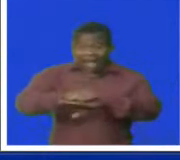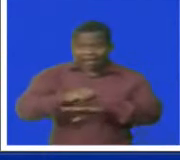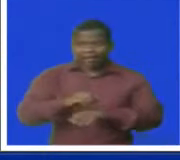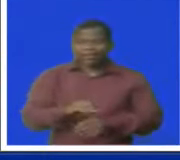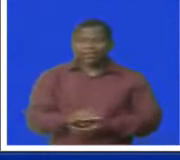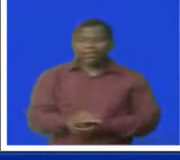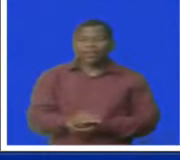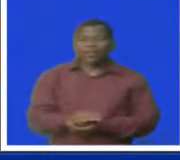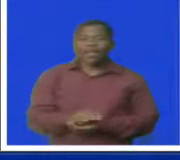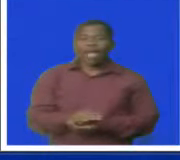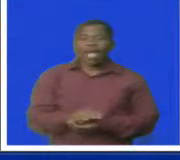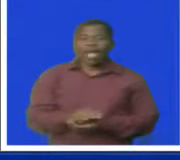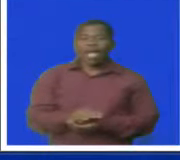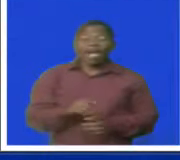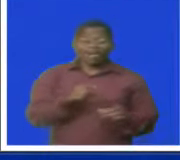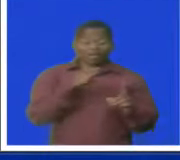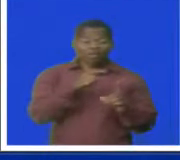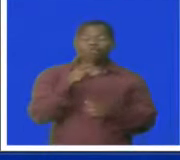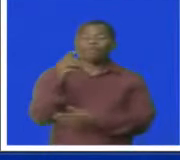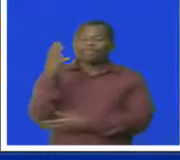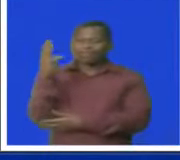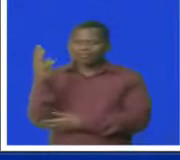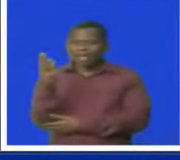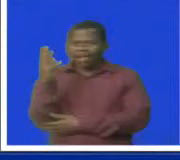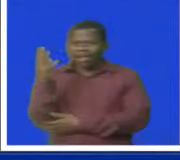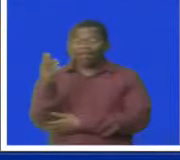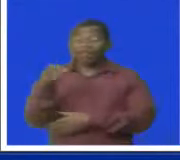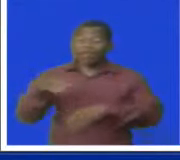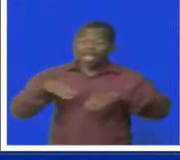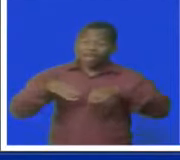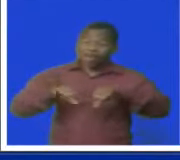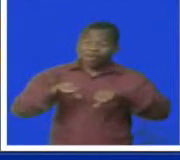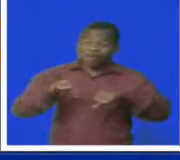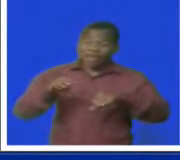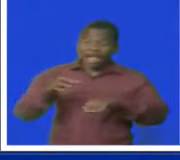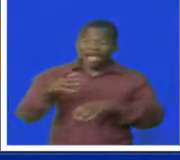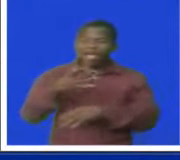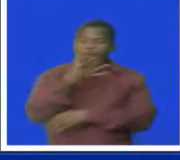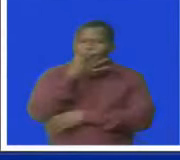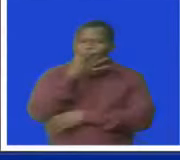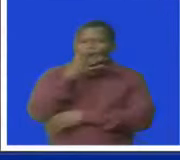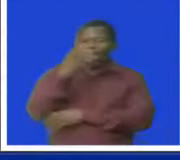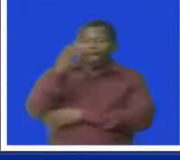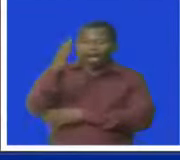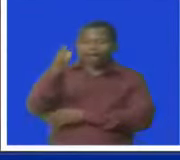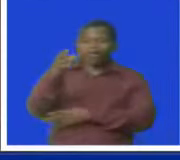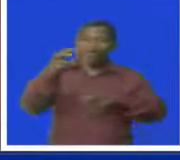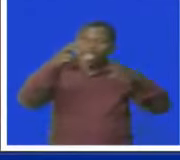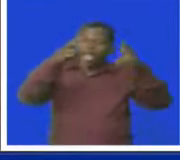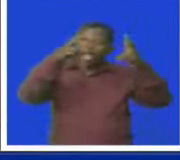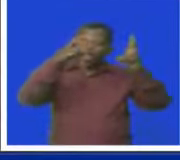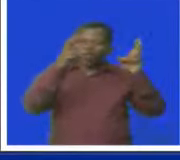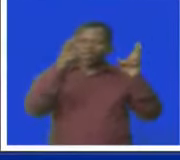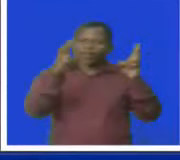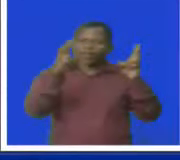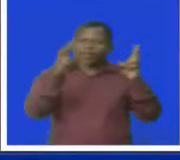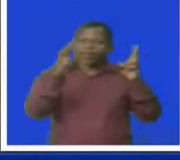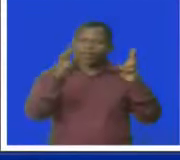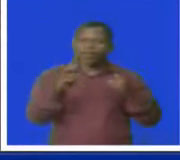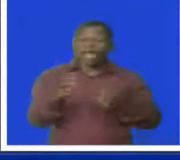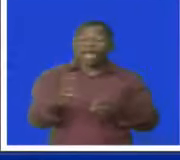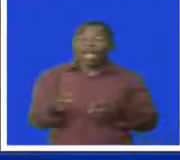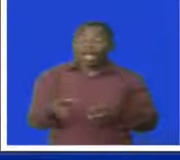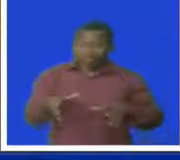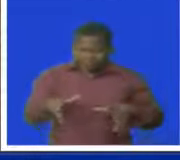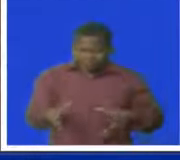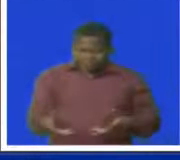ngaphasi kwesicubulo lesithi asidle kwethu. Lo mcimbi uqale ngekuthi litiko livakashele balimi